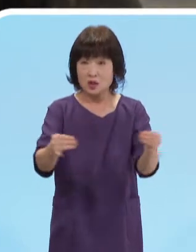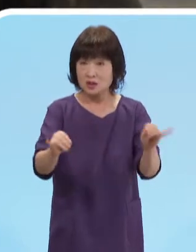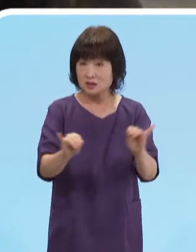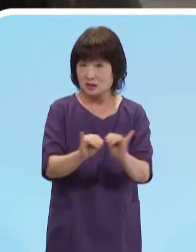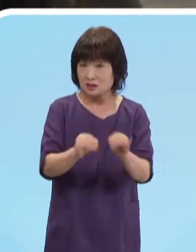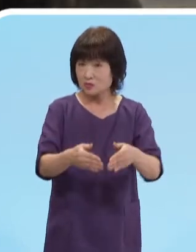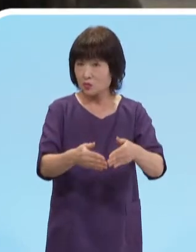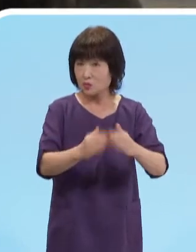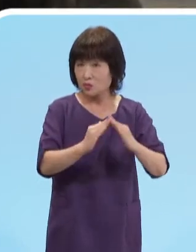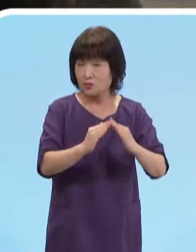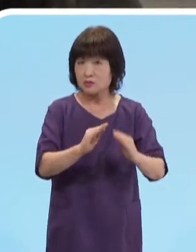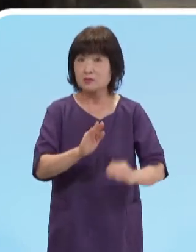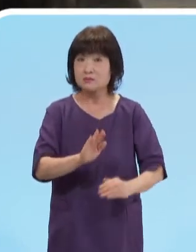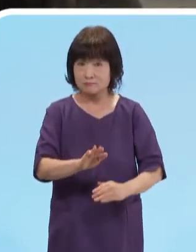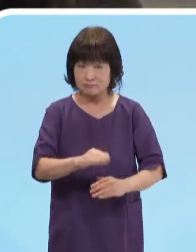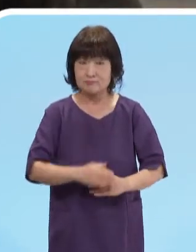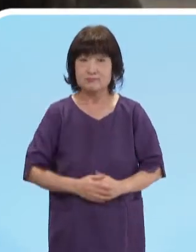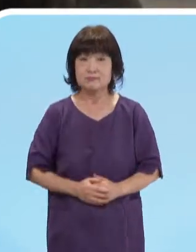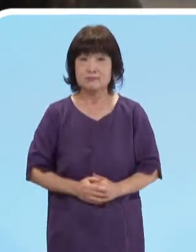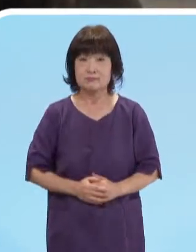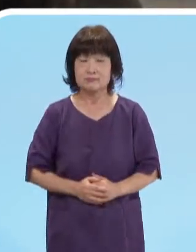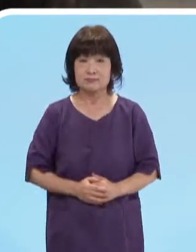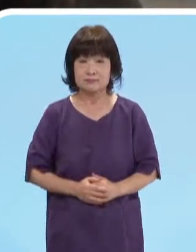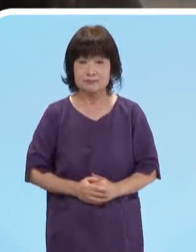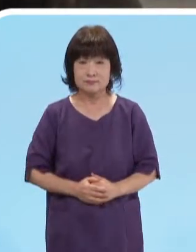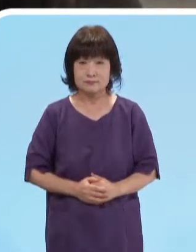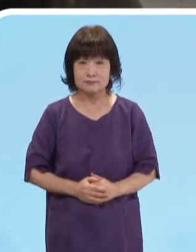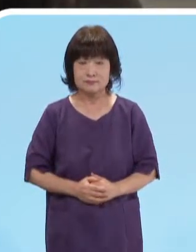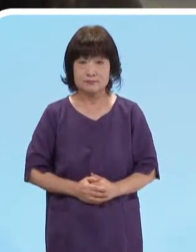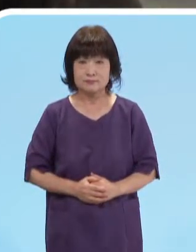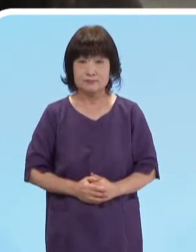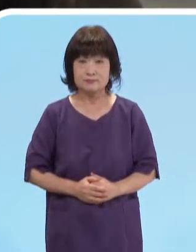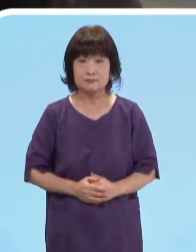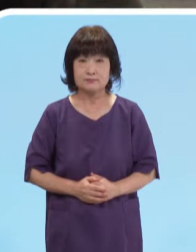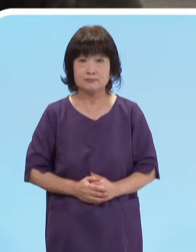症初期集中支援チームを結成しています。